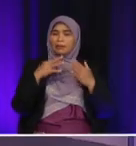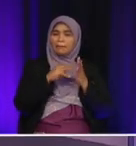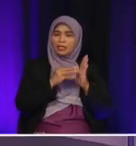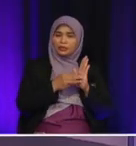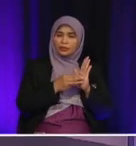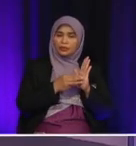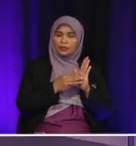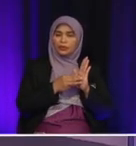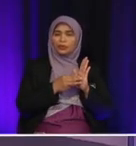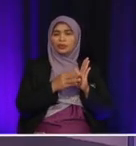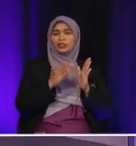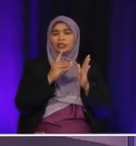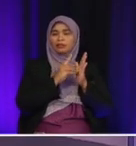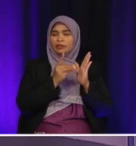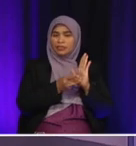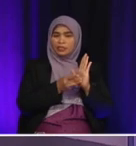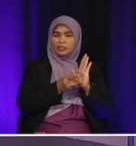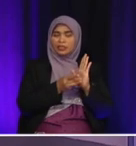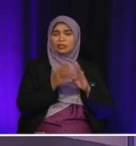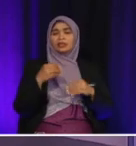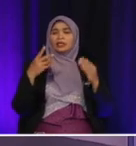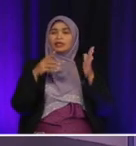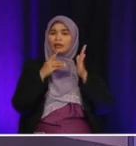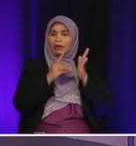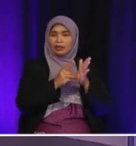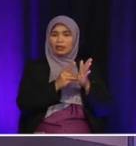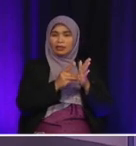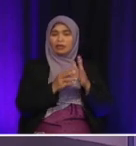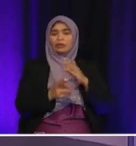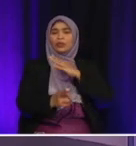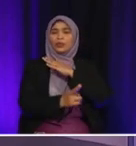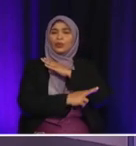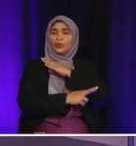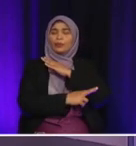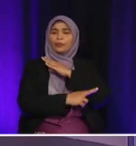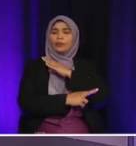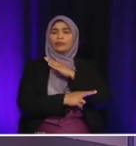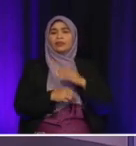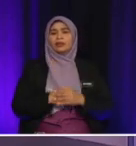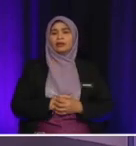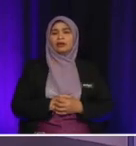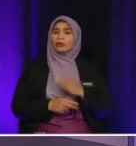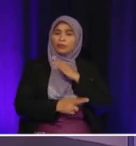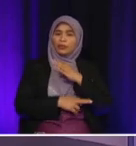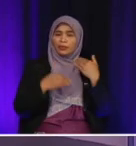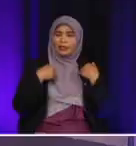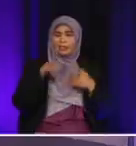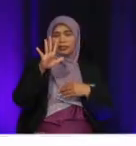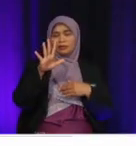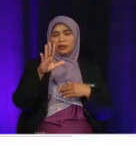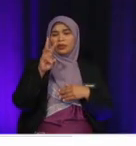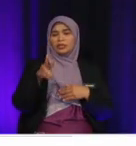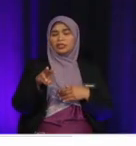definisi takrif ada Dalil dan hukum ya hukum hukum ada lima dalam Islam harus